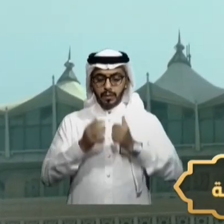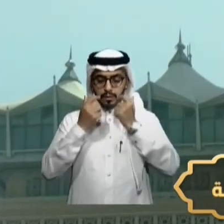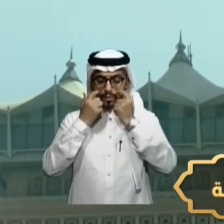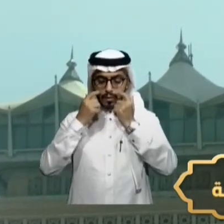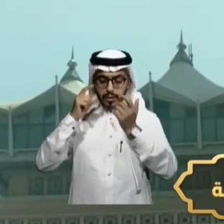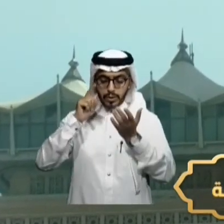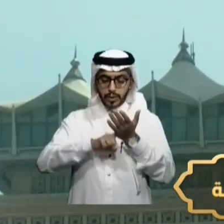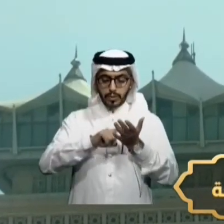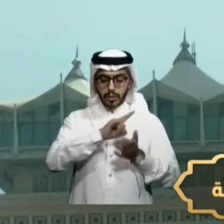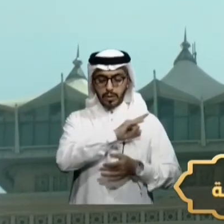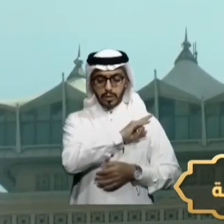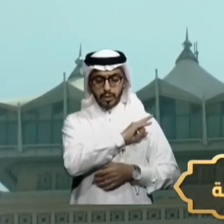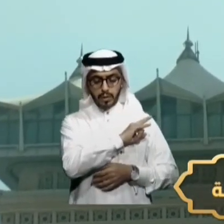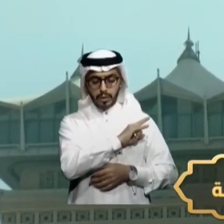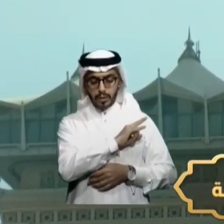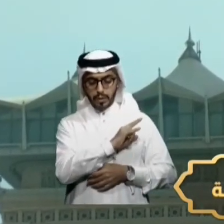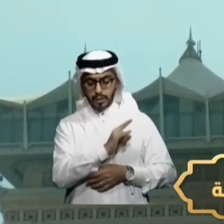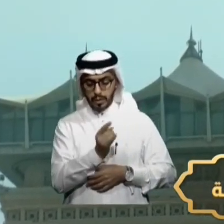أشهد أن لا